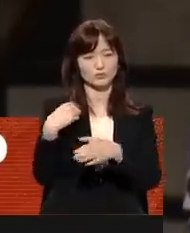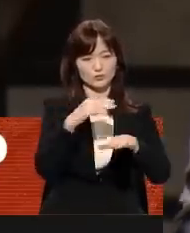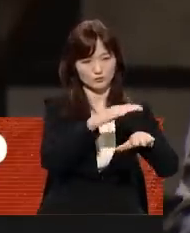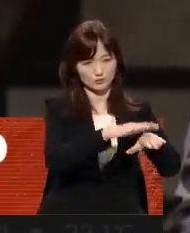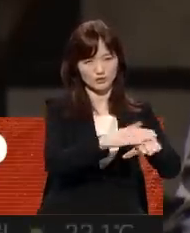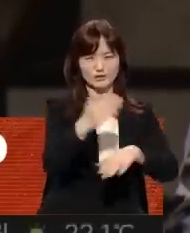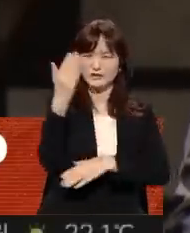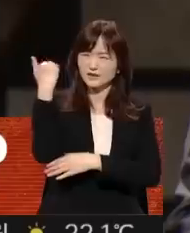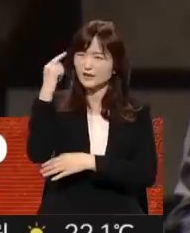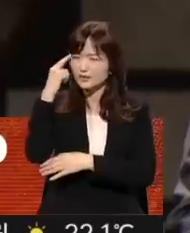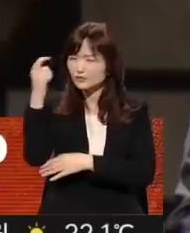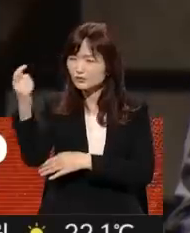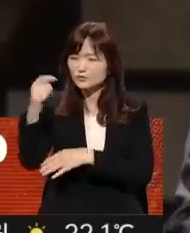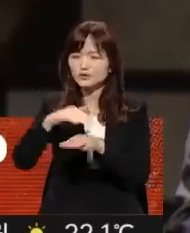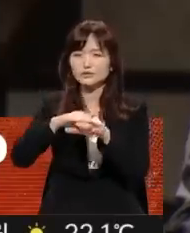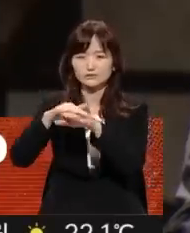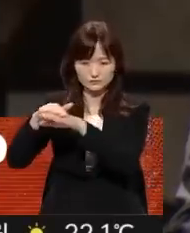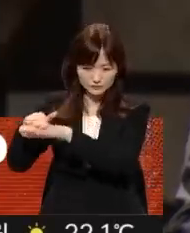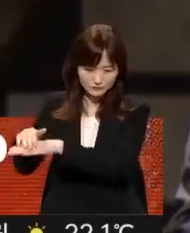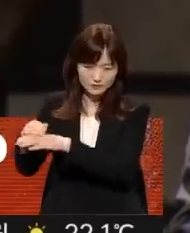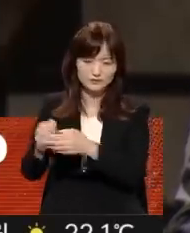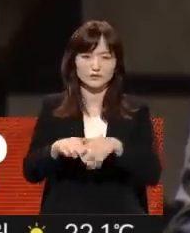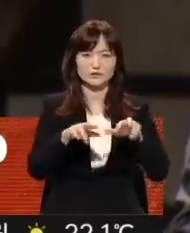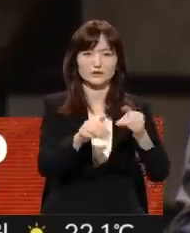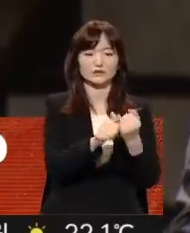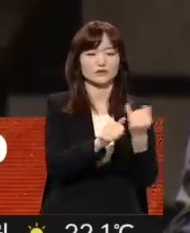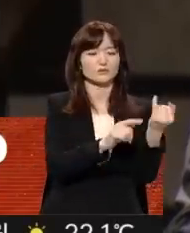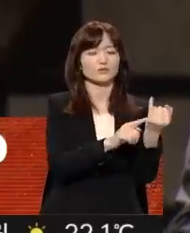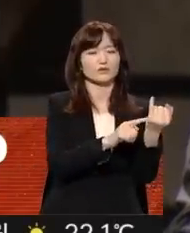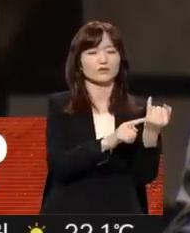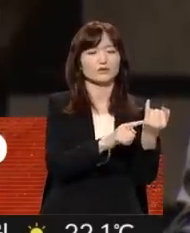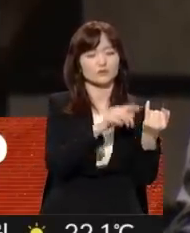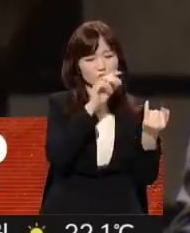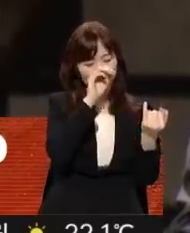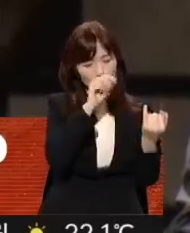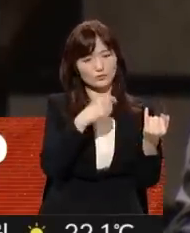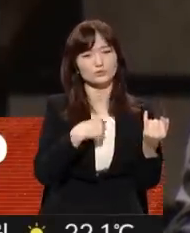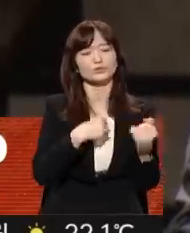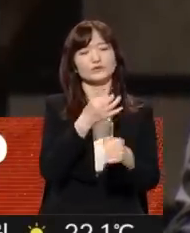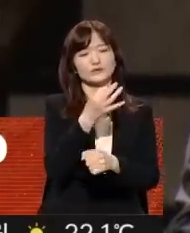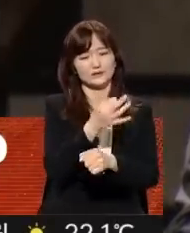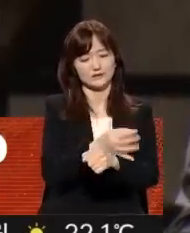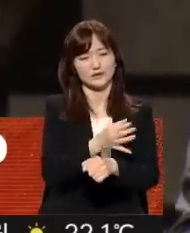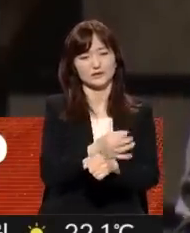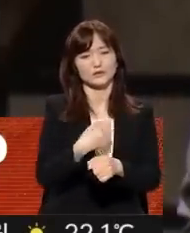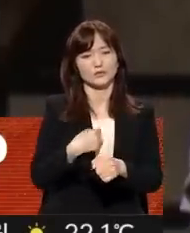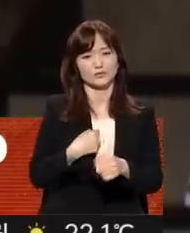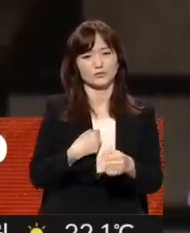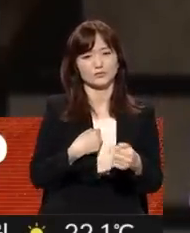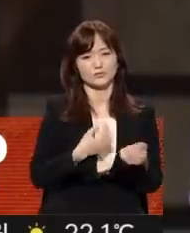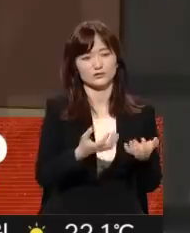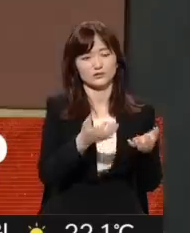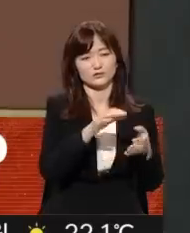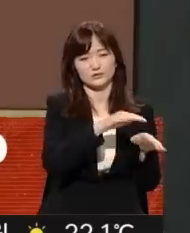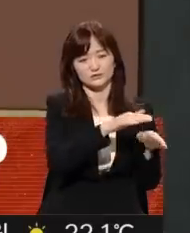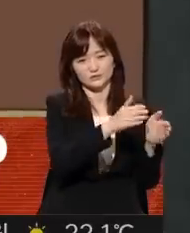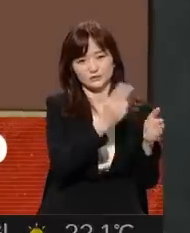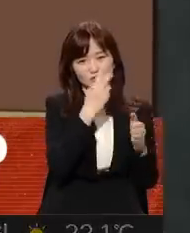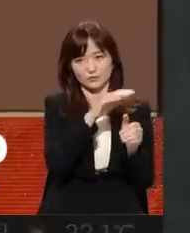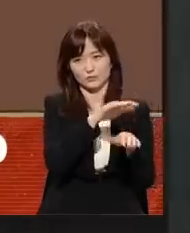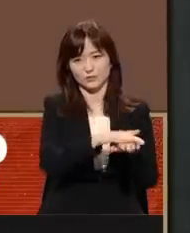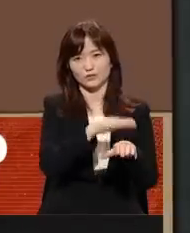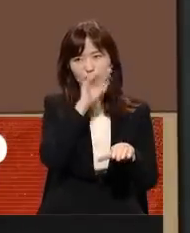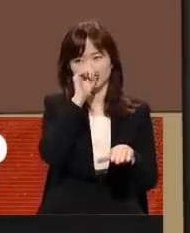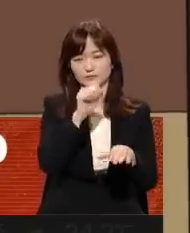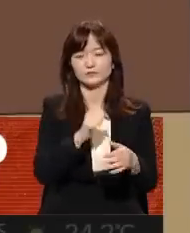묻고 지금 있는 부인과 함께 알콩달콩 새로운 추억이 있는 옷으로 옷장을 다득 채웠으면 좋겠다는 말씀드리겠습니다. 아, 우리